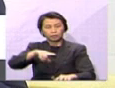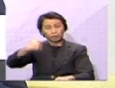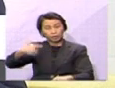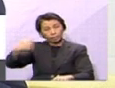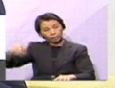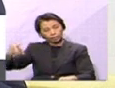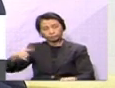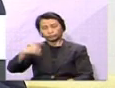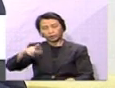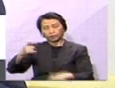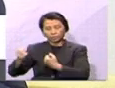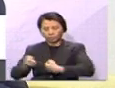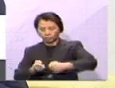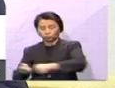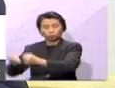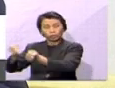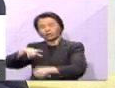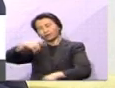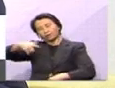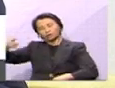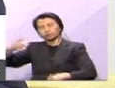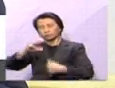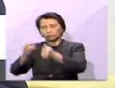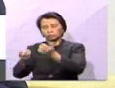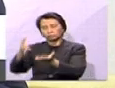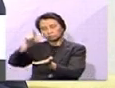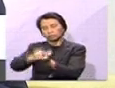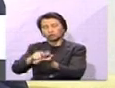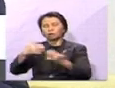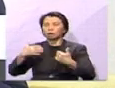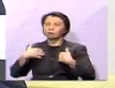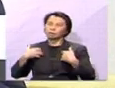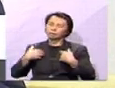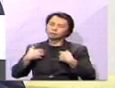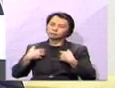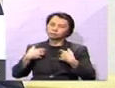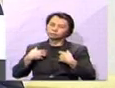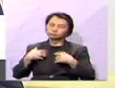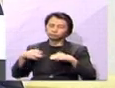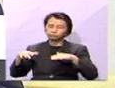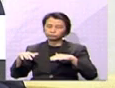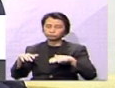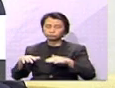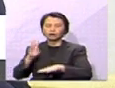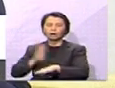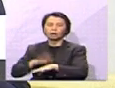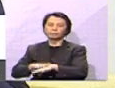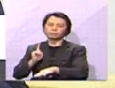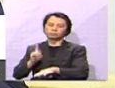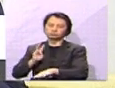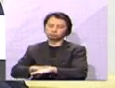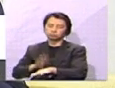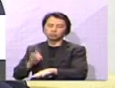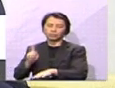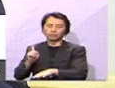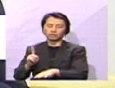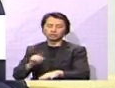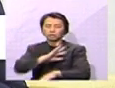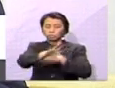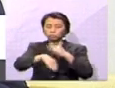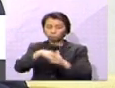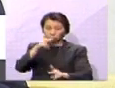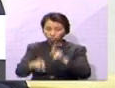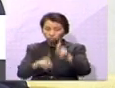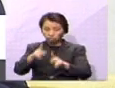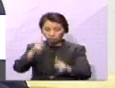lain-lain sungai di Kelantan dilaporkan berada pada paras amaran dan untuk itu seluruh penduduk di